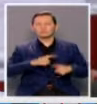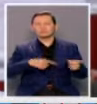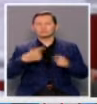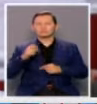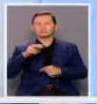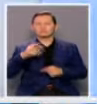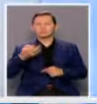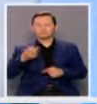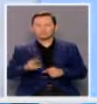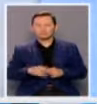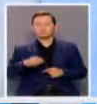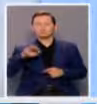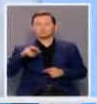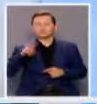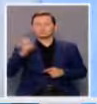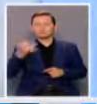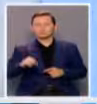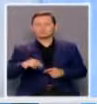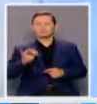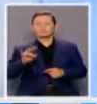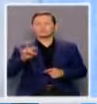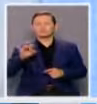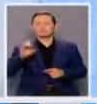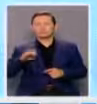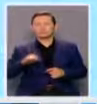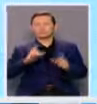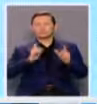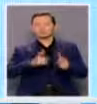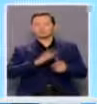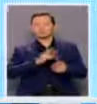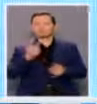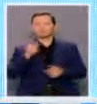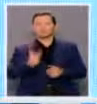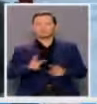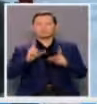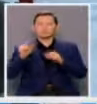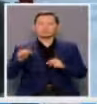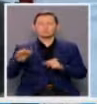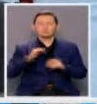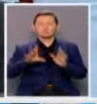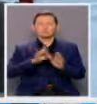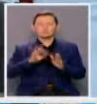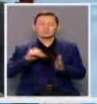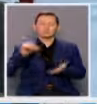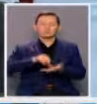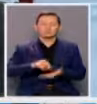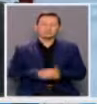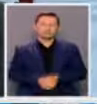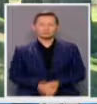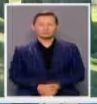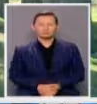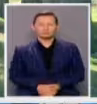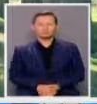Алмазия Жахина, Толыбай Қажгереев, Нұрболат Исаев жолдама алды. Енді олар облыстық іріктеуге қатысады.